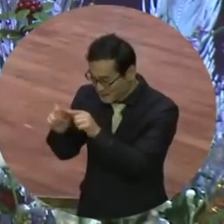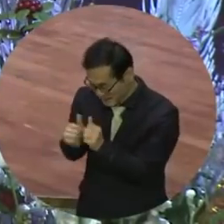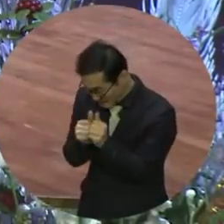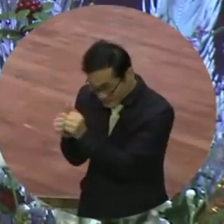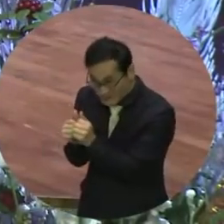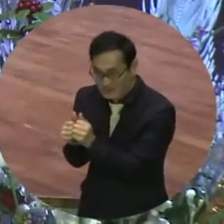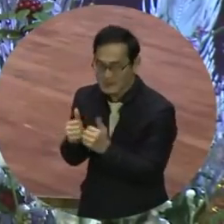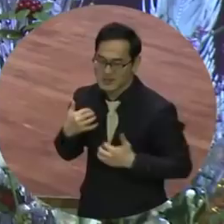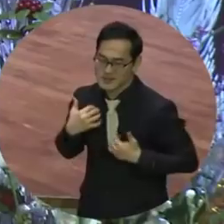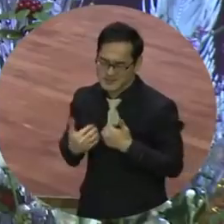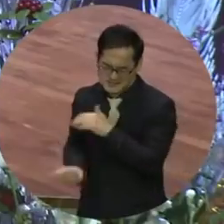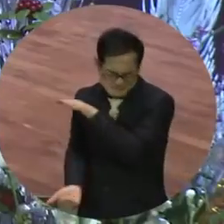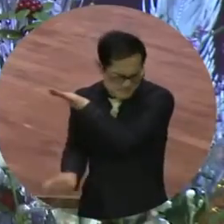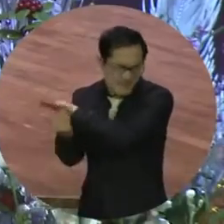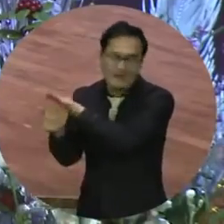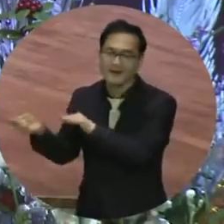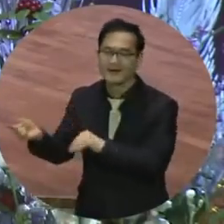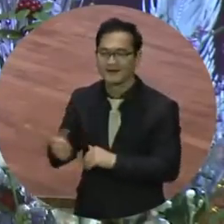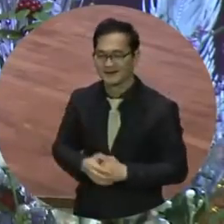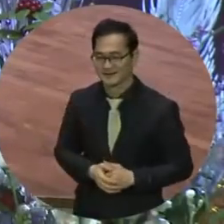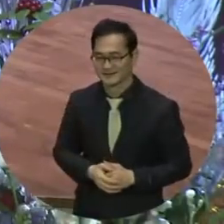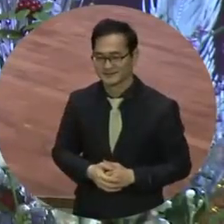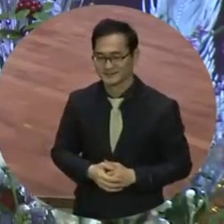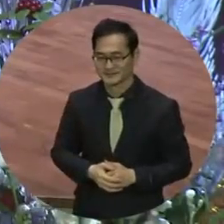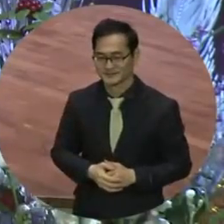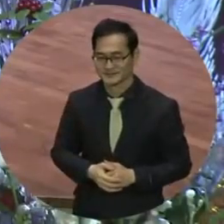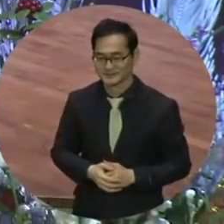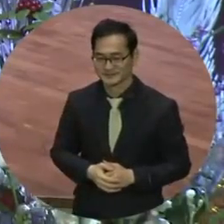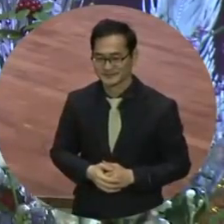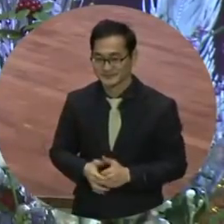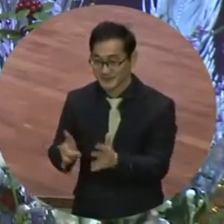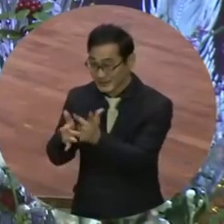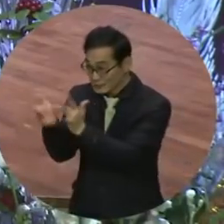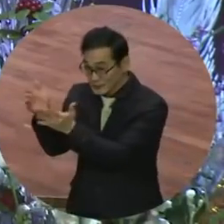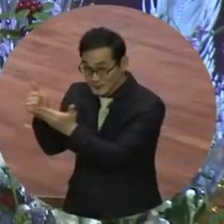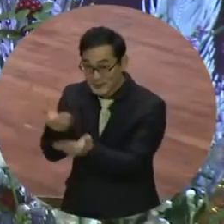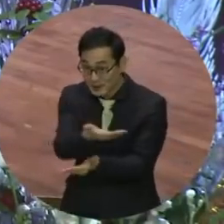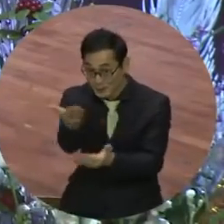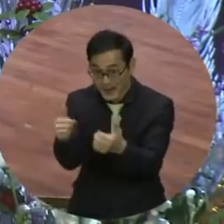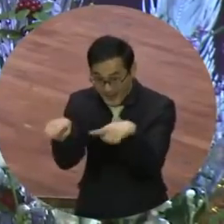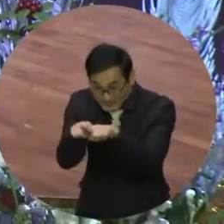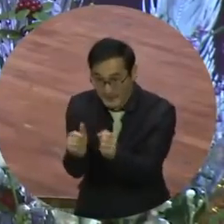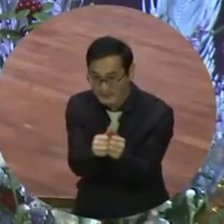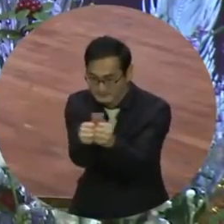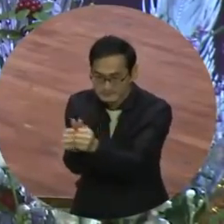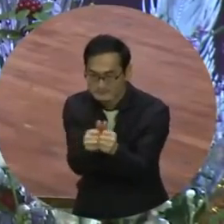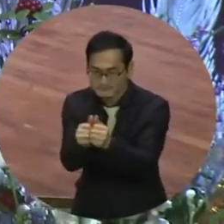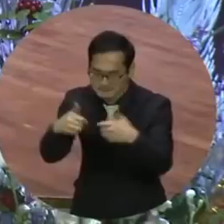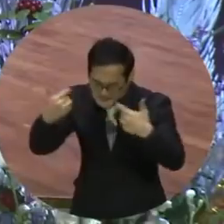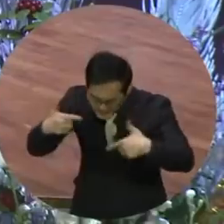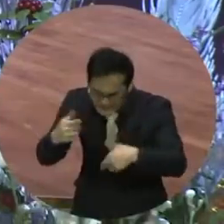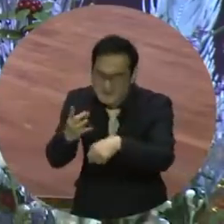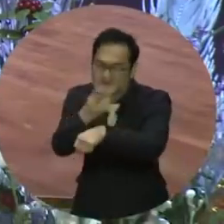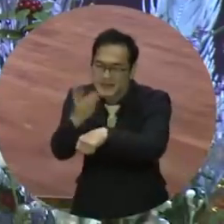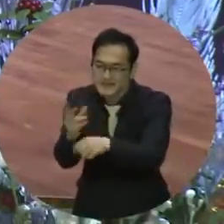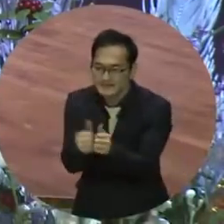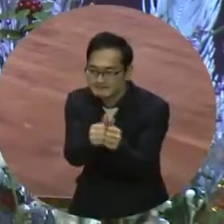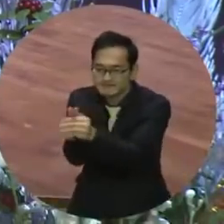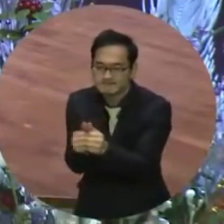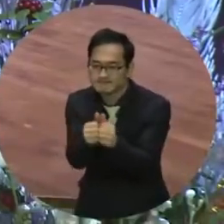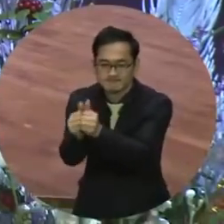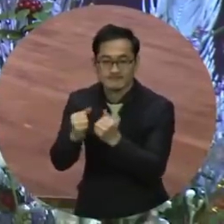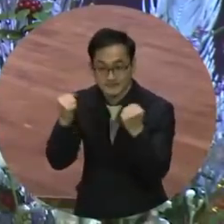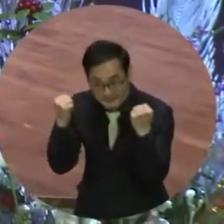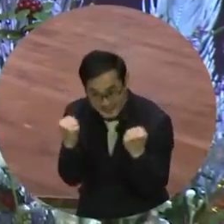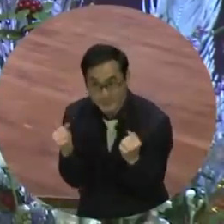있겠어요? 여러분과 함께 계십니다. 24시간 영원토록 예수 믿는 순간에 예수 영이 들어서서 여러분과